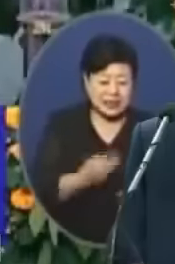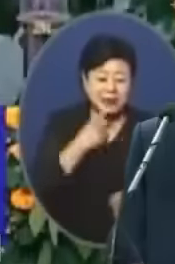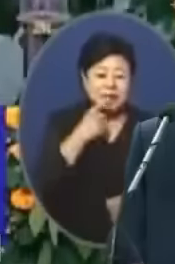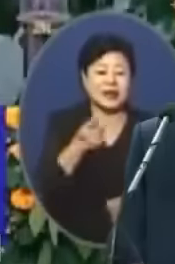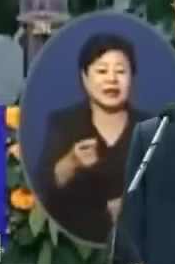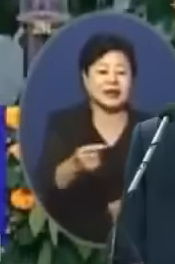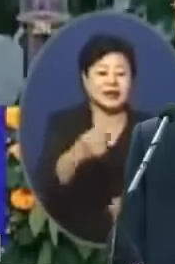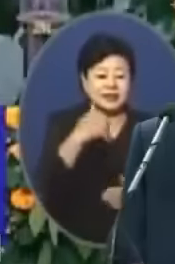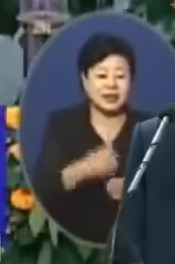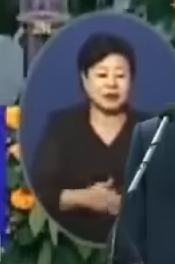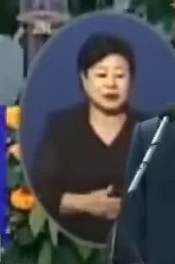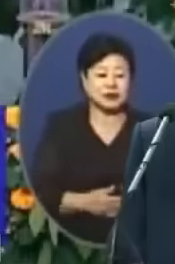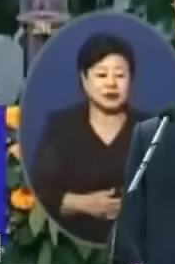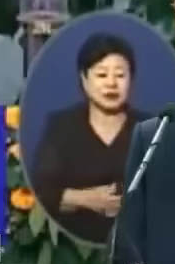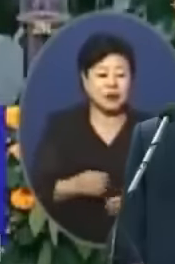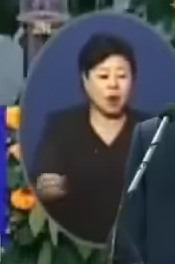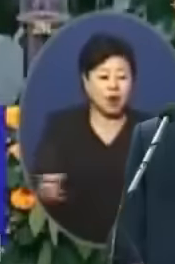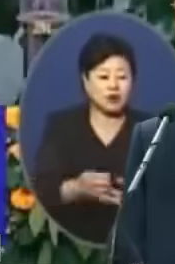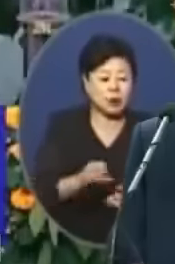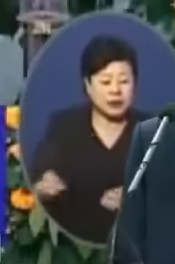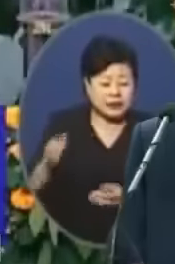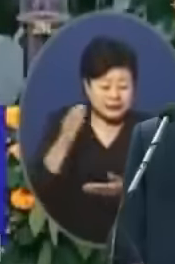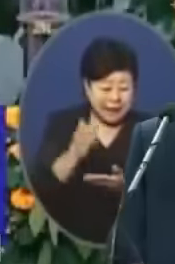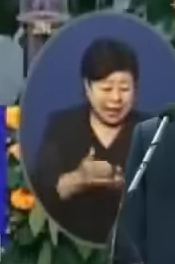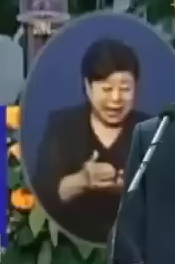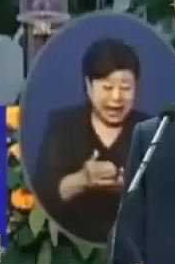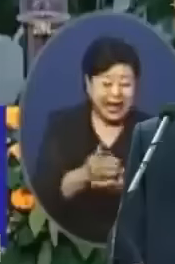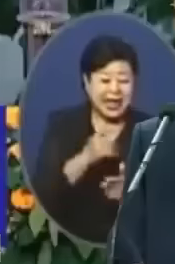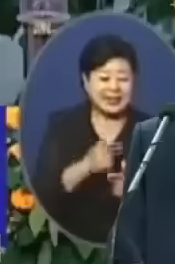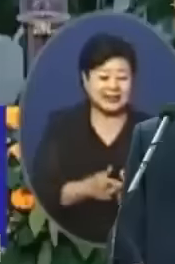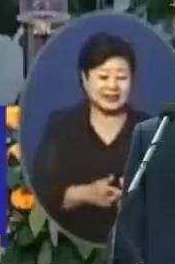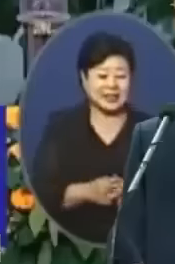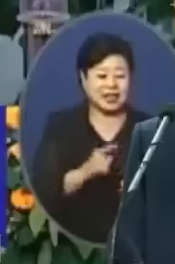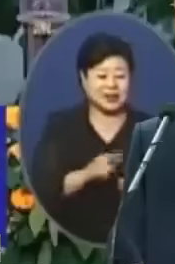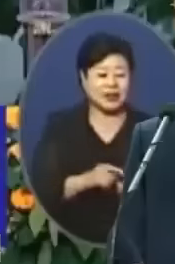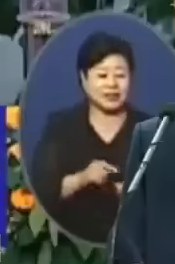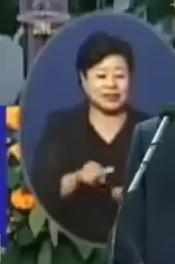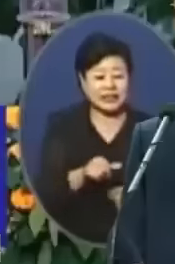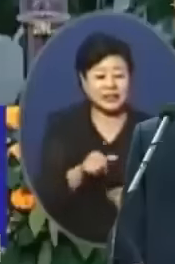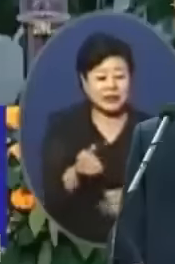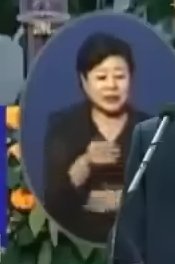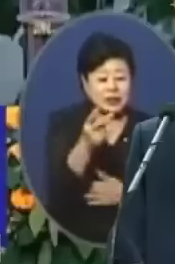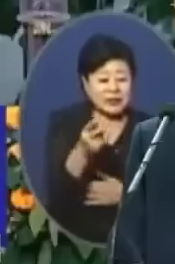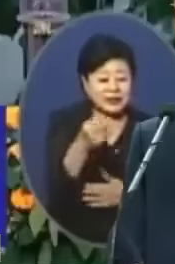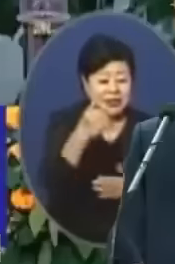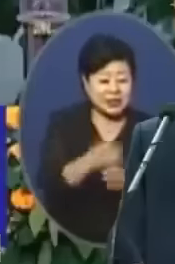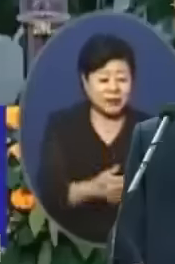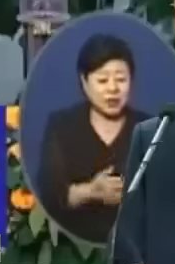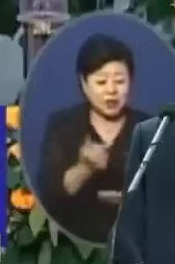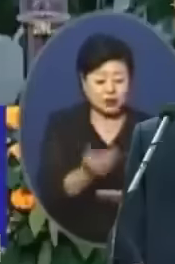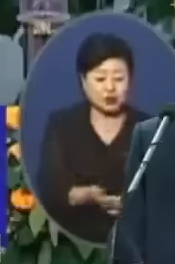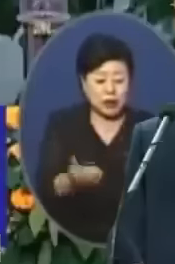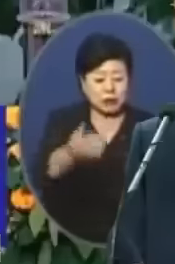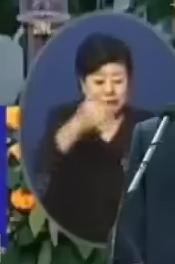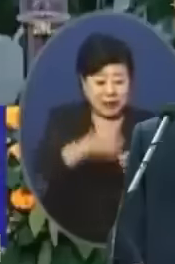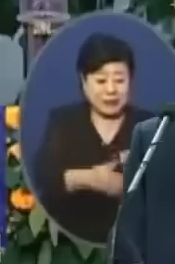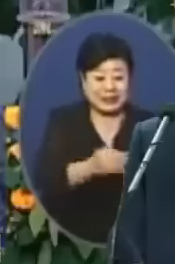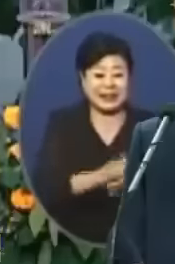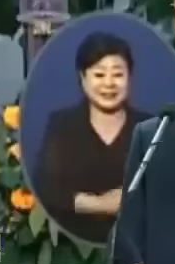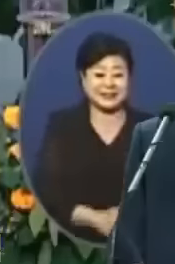이르시되 남은 조각을 거두고 버리는 것이 없게 하라 하심으로 이에 거두니 보리떡 다섯 개로 남은 조각이 열두 바구니에